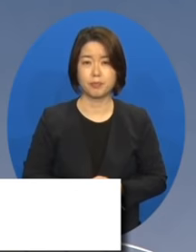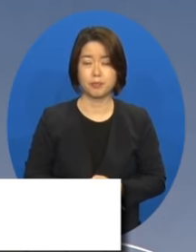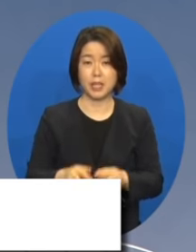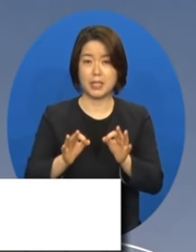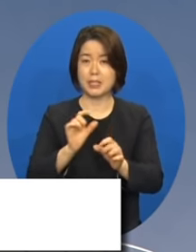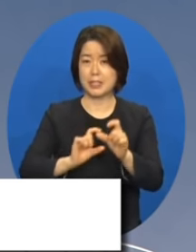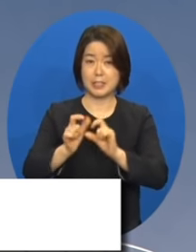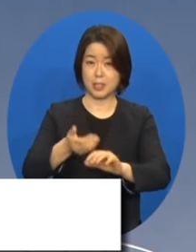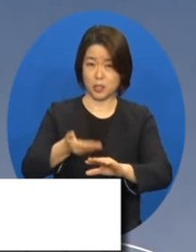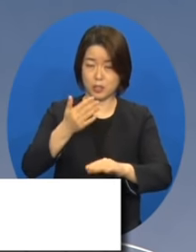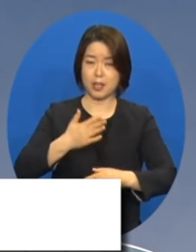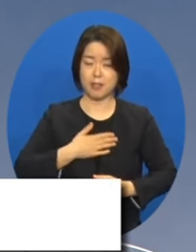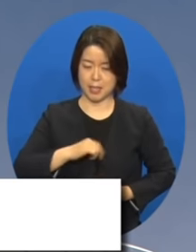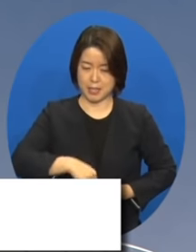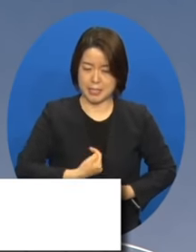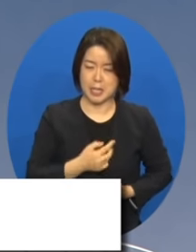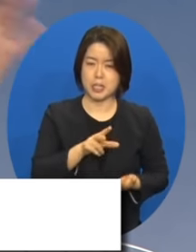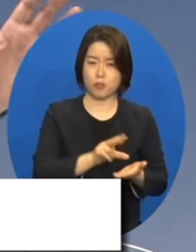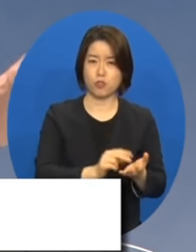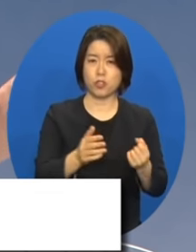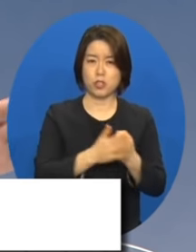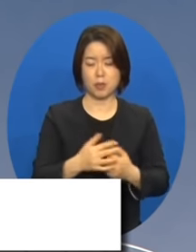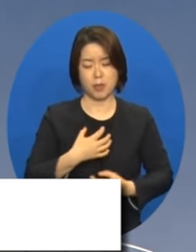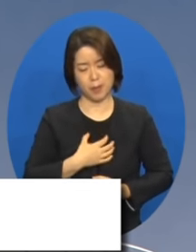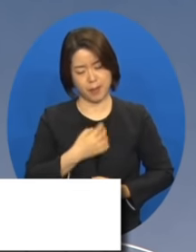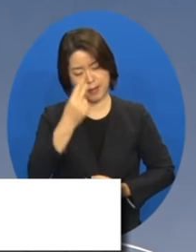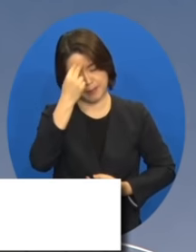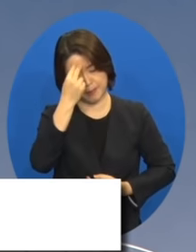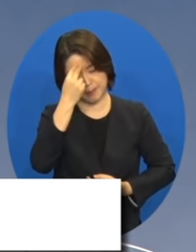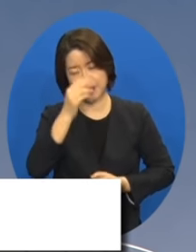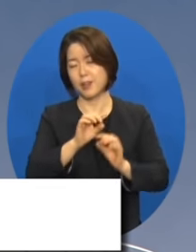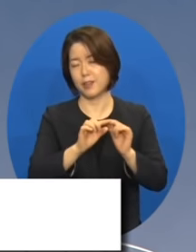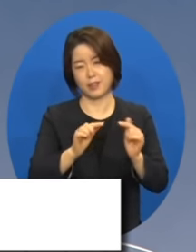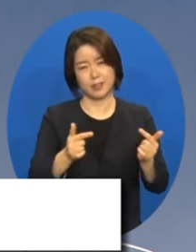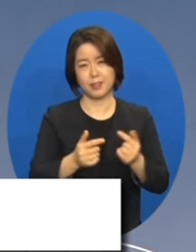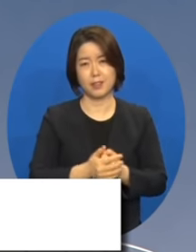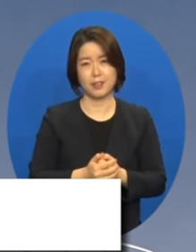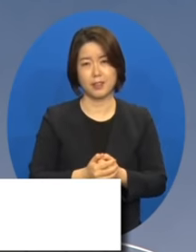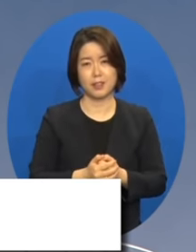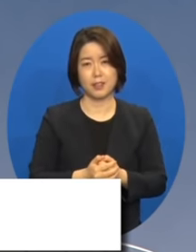이제는 더 이상 나 자신의 문제 때문에 걱정하고 근심할 것이 5